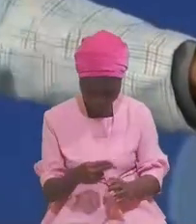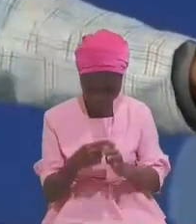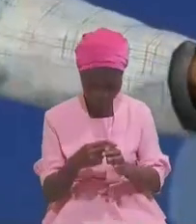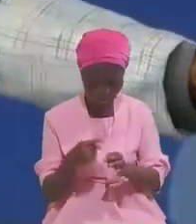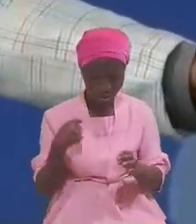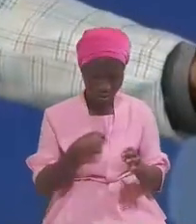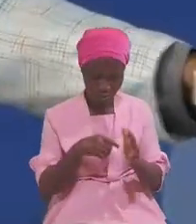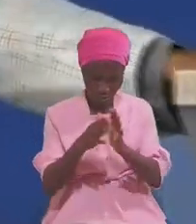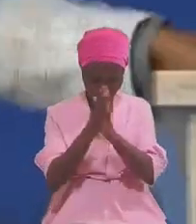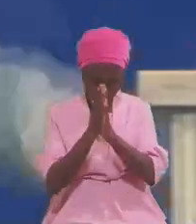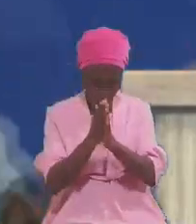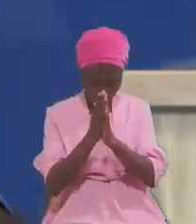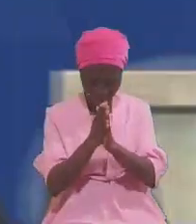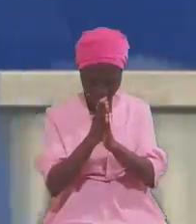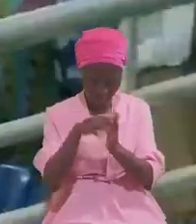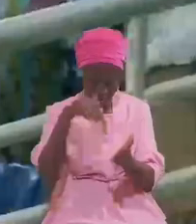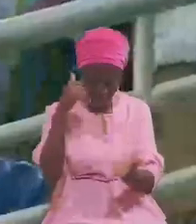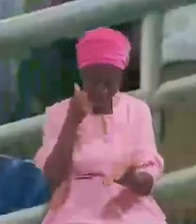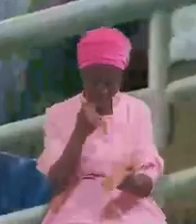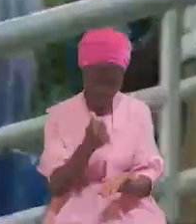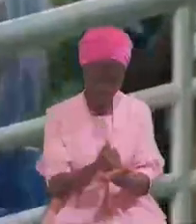nous prions.